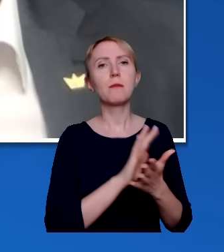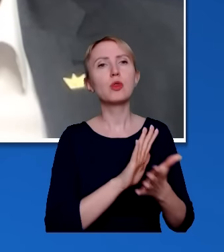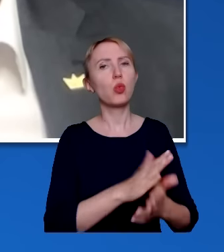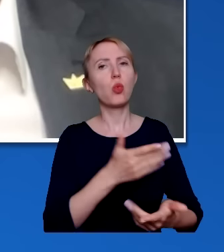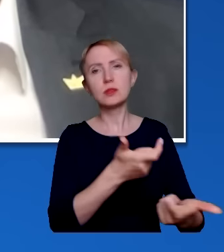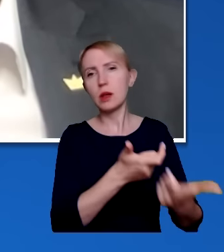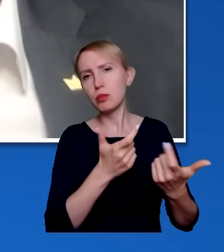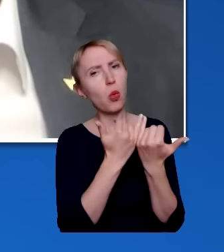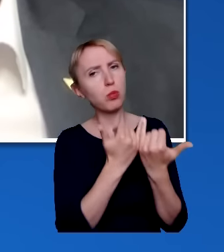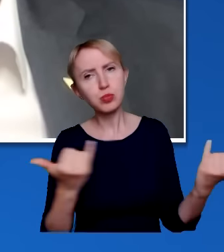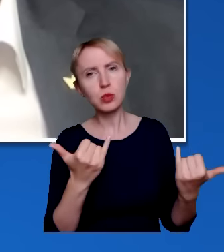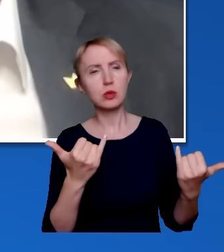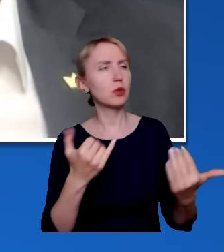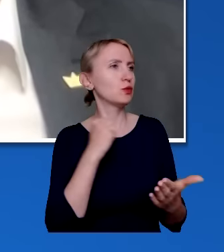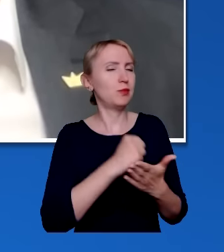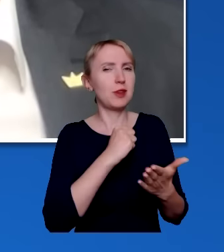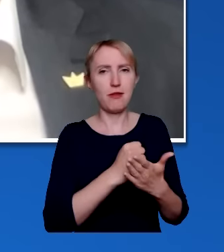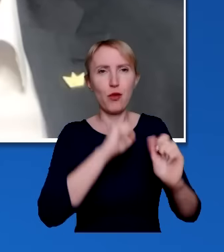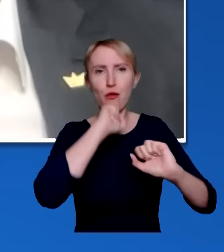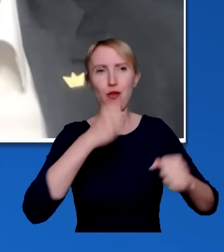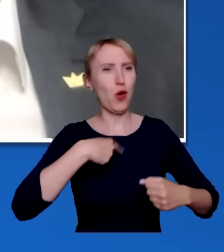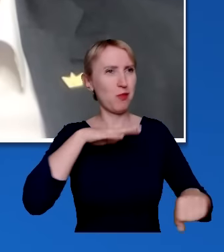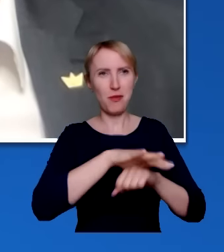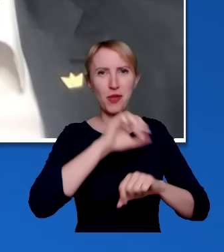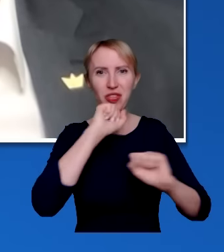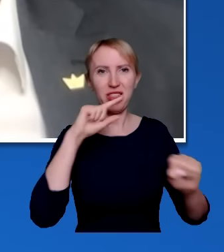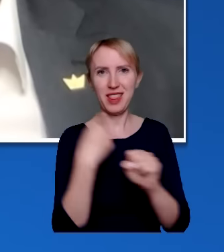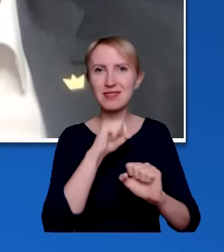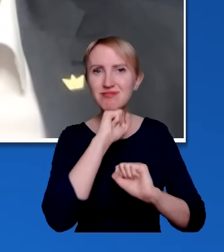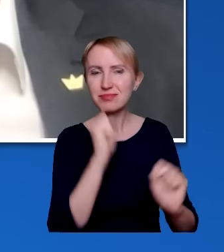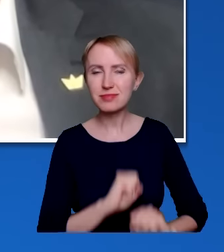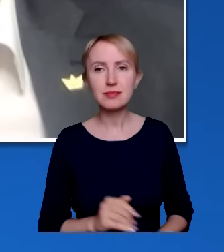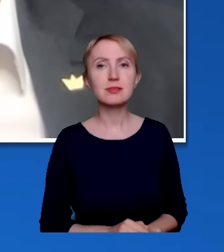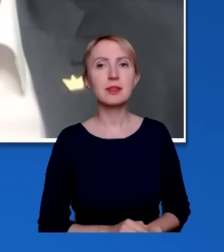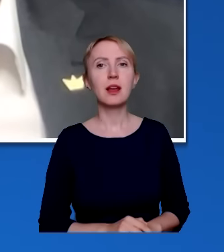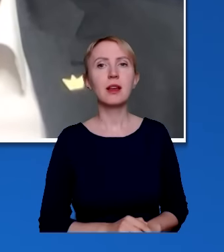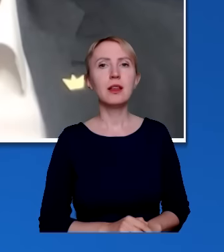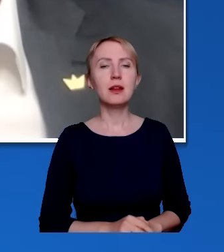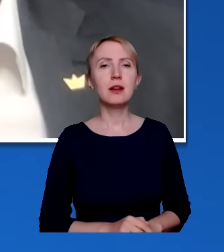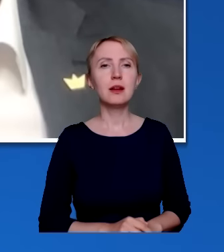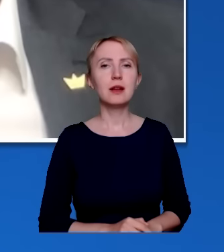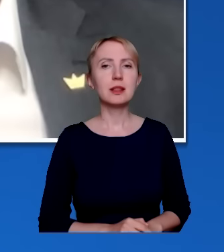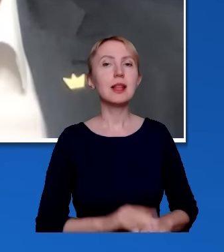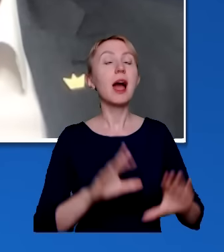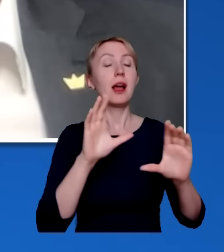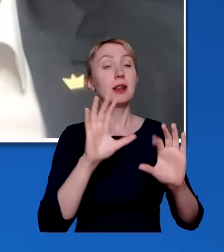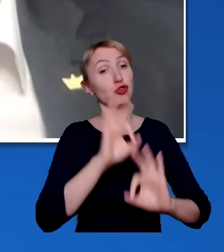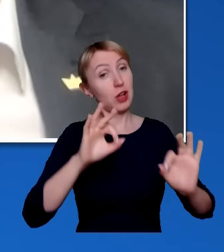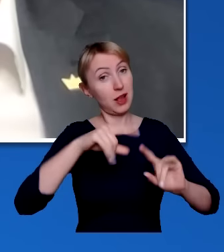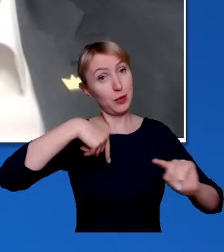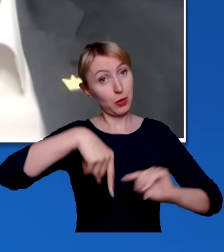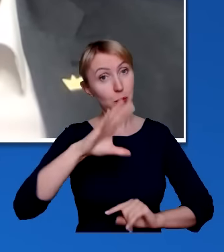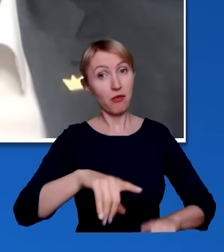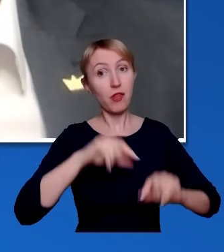dalej no to są elementy na które w ogóle nie będziemy mieli wpływu nie mielibyśmy wpływu gdyby nie szansa która się zbliża czyli wybory do